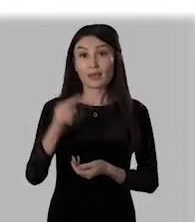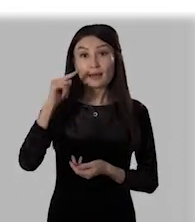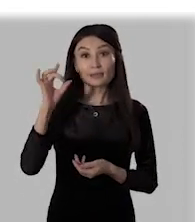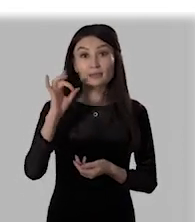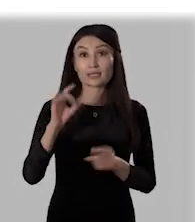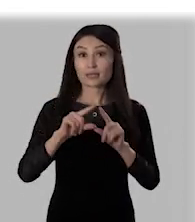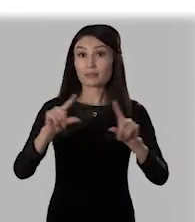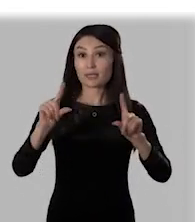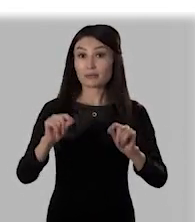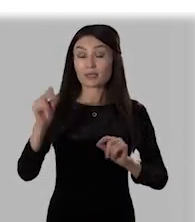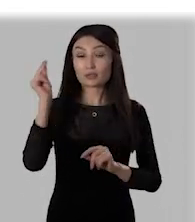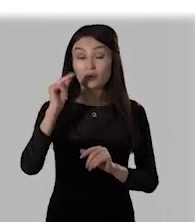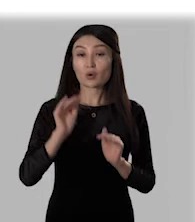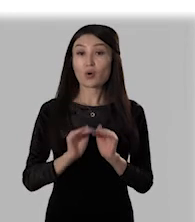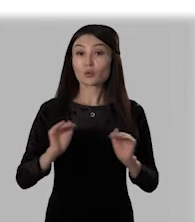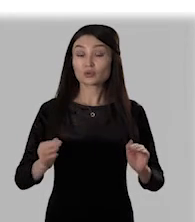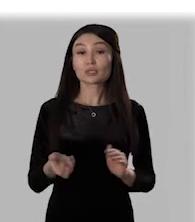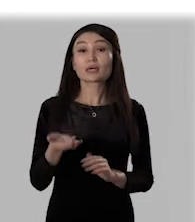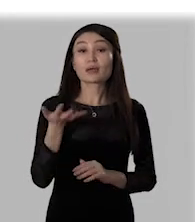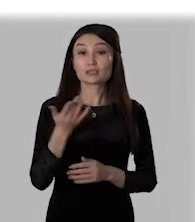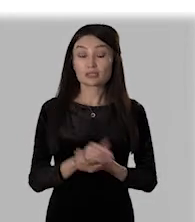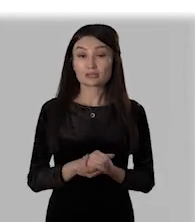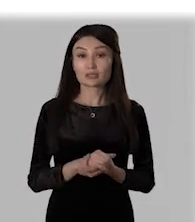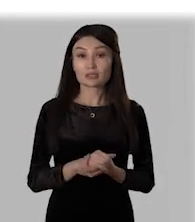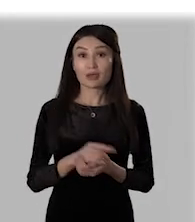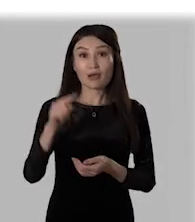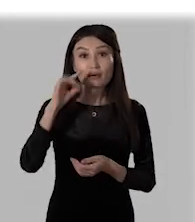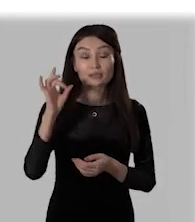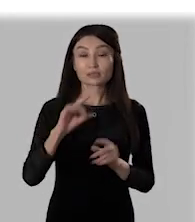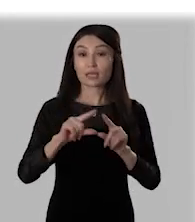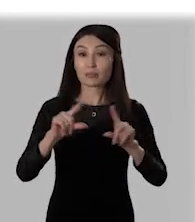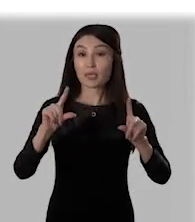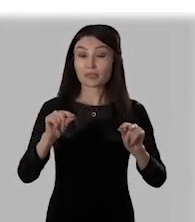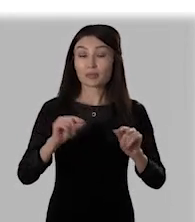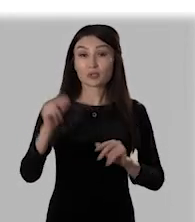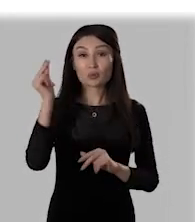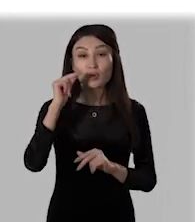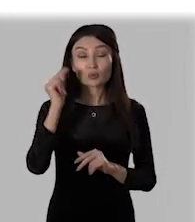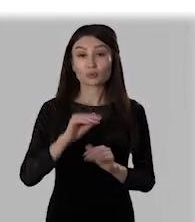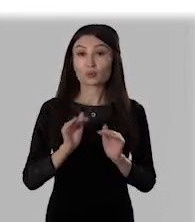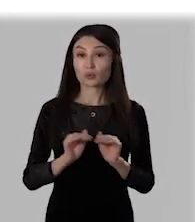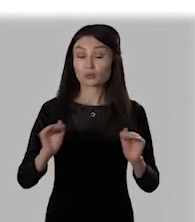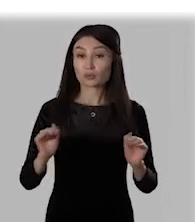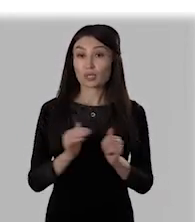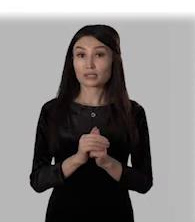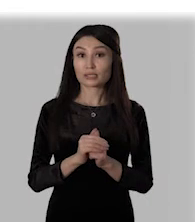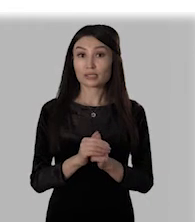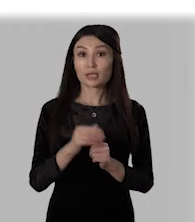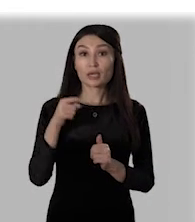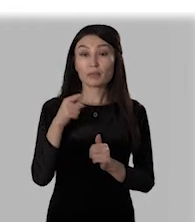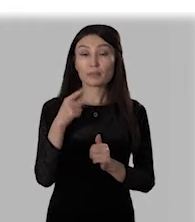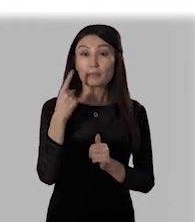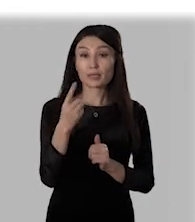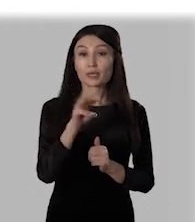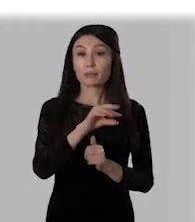Кыргызстандын мектептеринде окуган окуучулар канча? Кыргызстандын мектептеринде окуган окуучулар